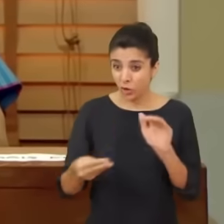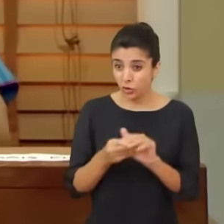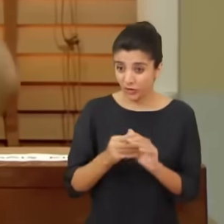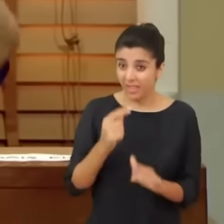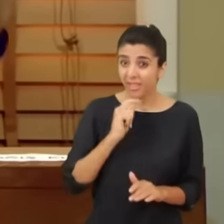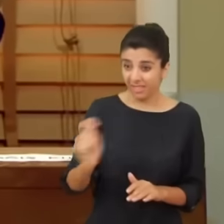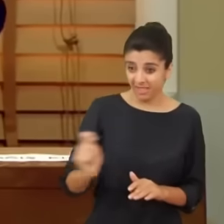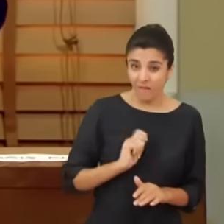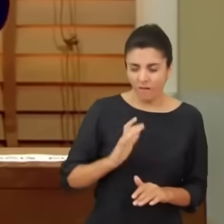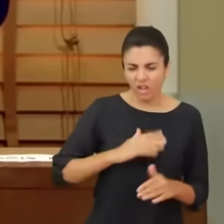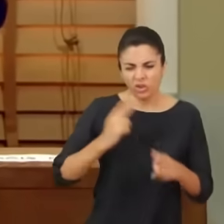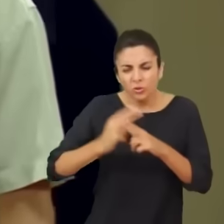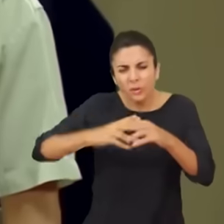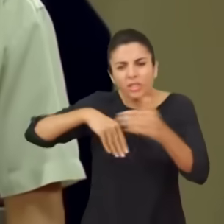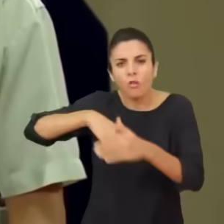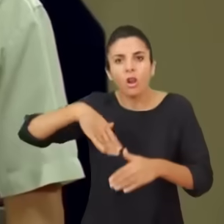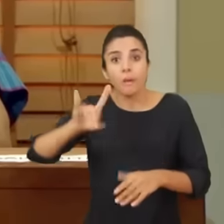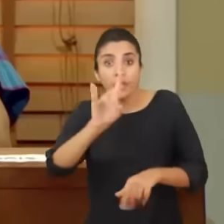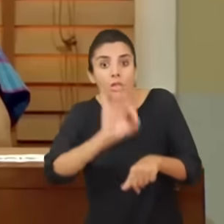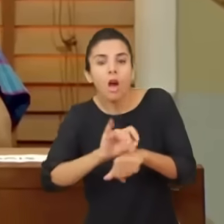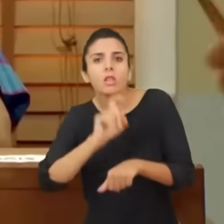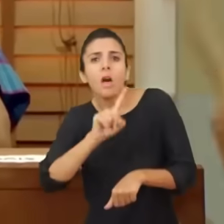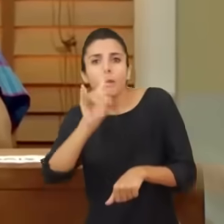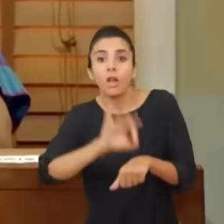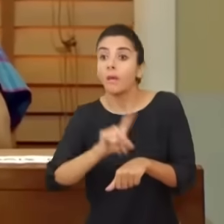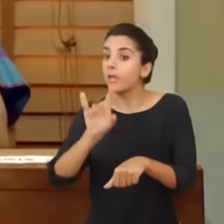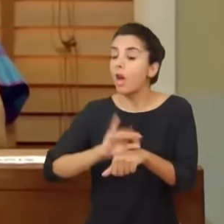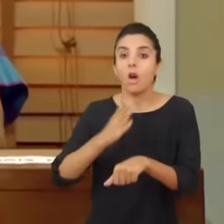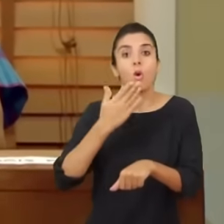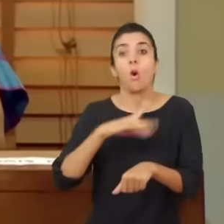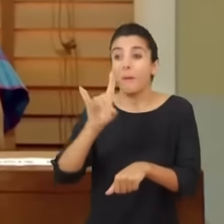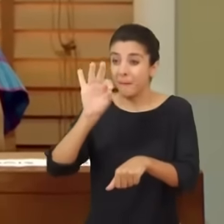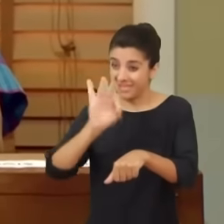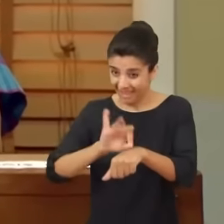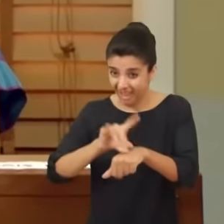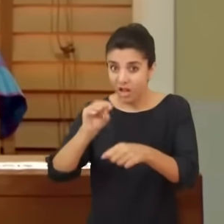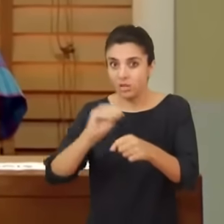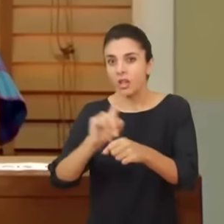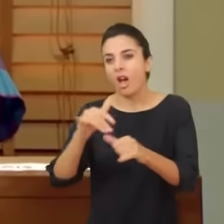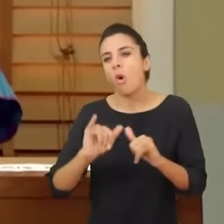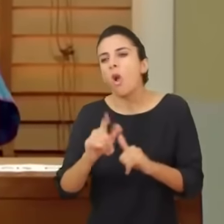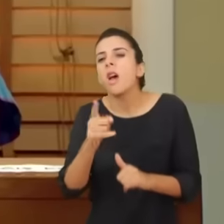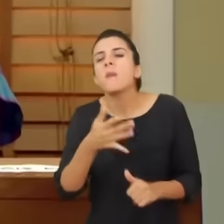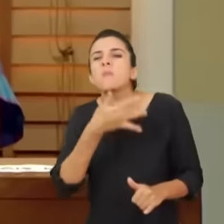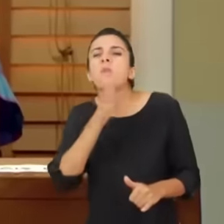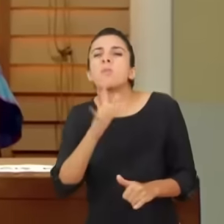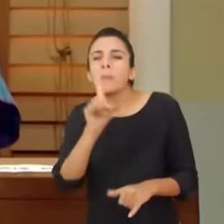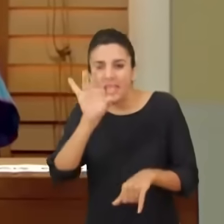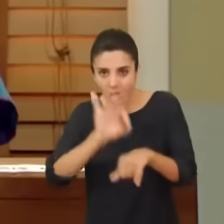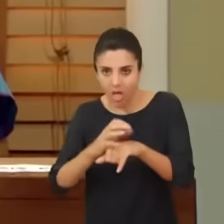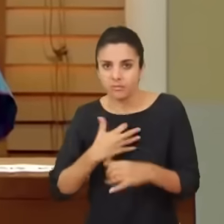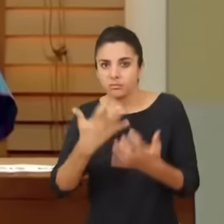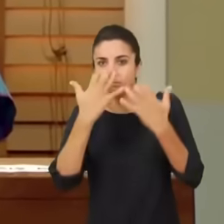ediyorsun ya. Hadi çabuk. Bir dakika dayı. Bir dakikası falan yok. Sen o bir dakikayı kullanamadın. Vardı senin, bir dakikan